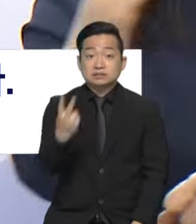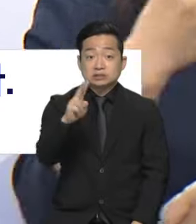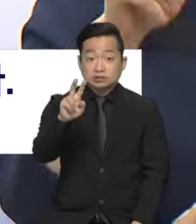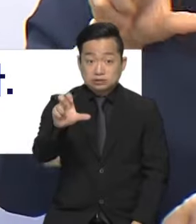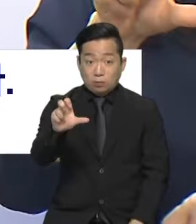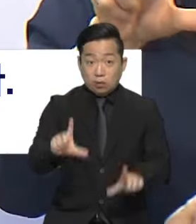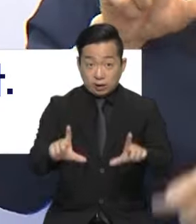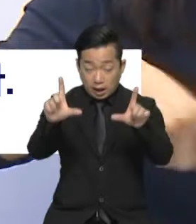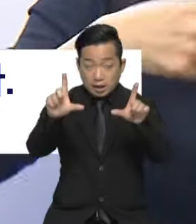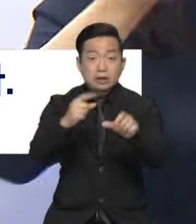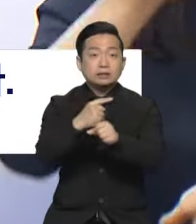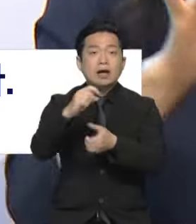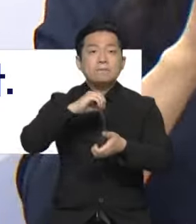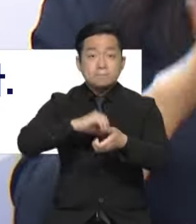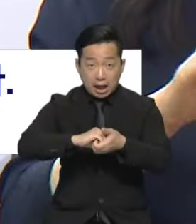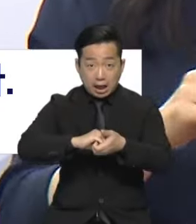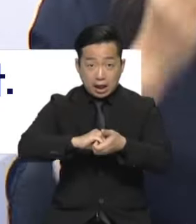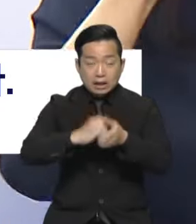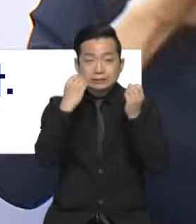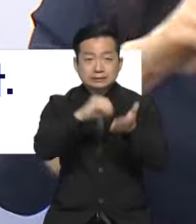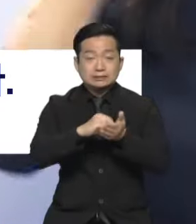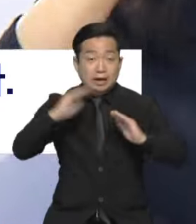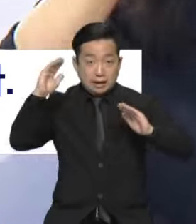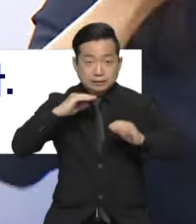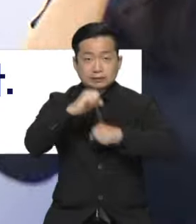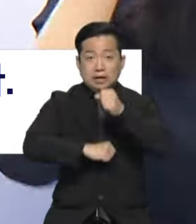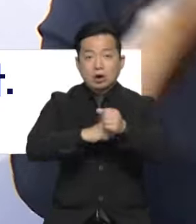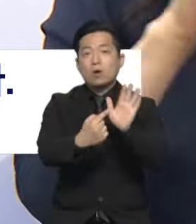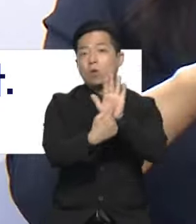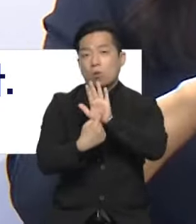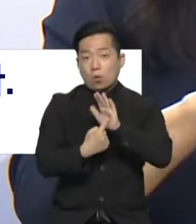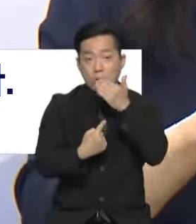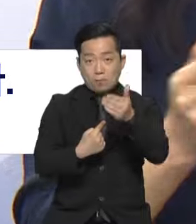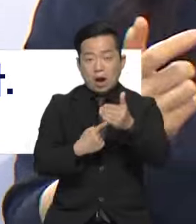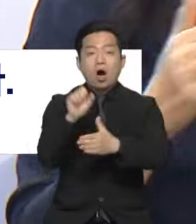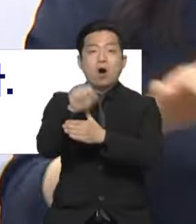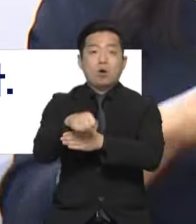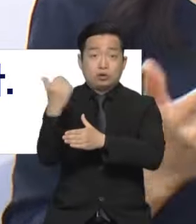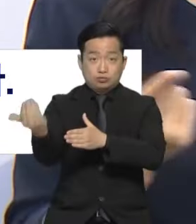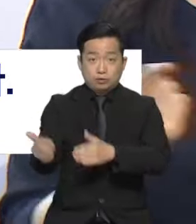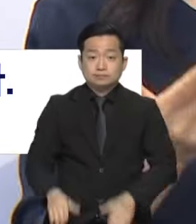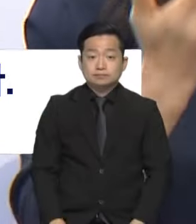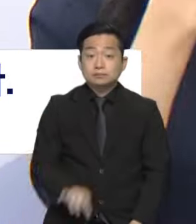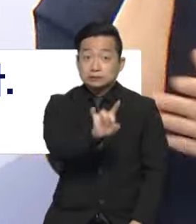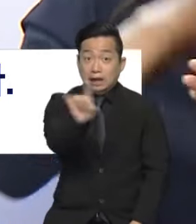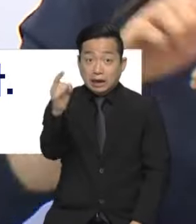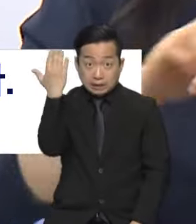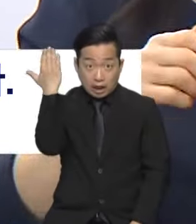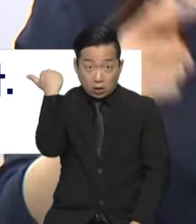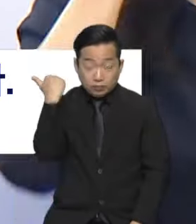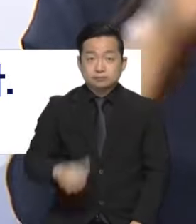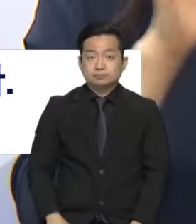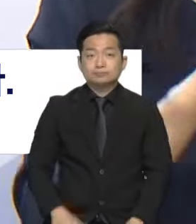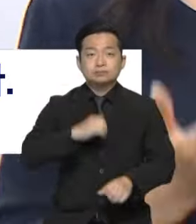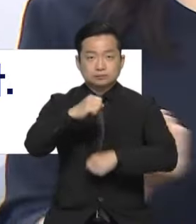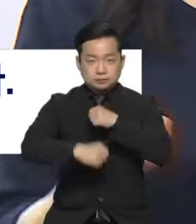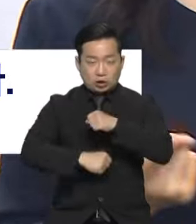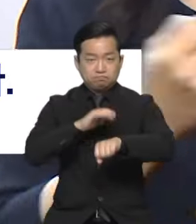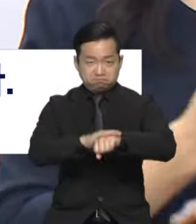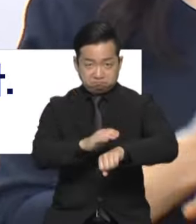2025학년도에 한해 신입생을 자율적으로 모집할 수 있도록 허용합니다. 각 대학은